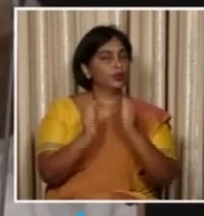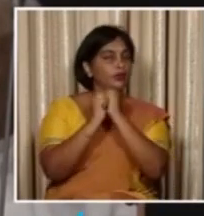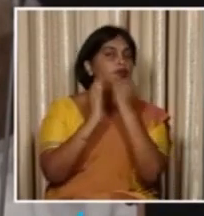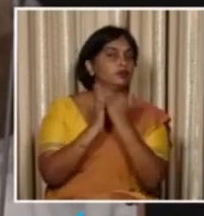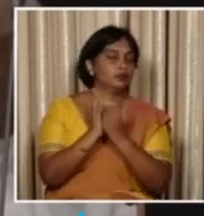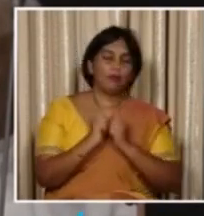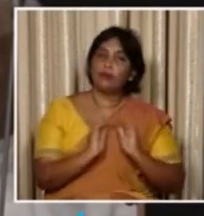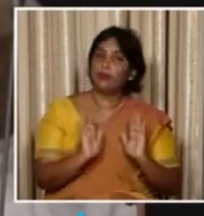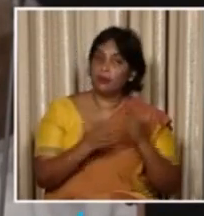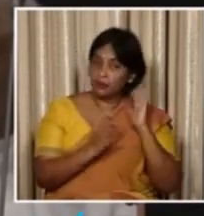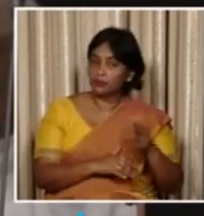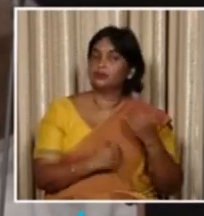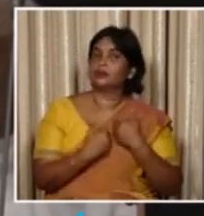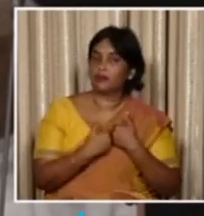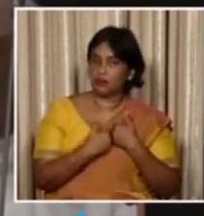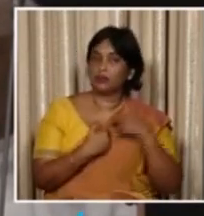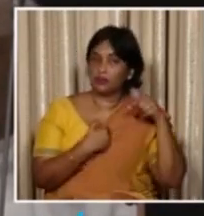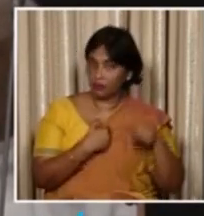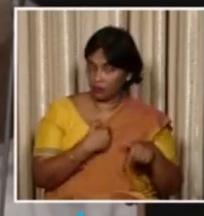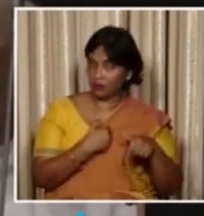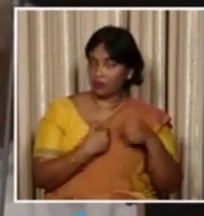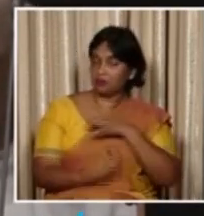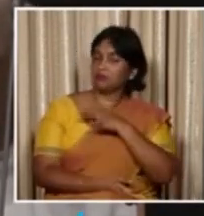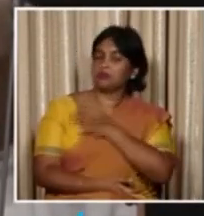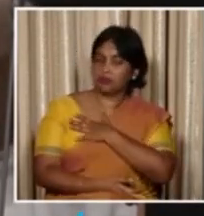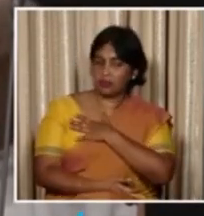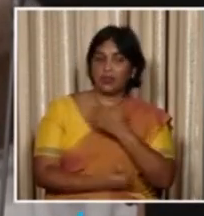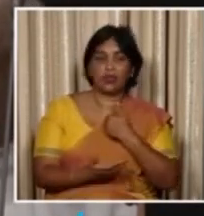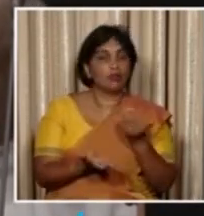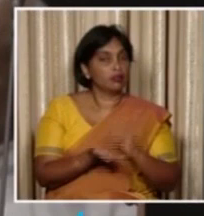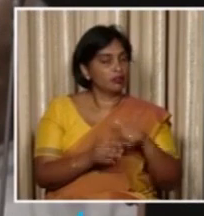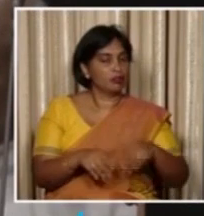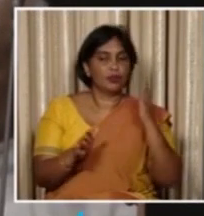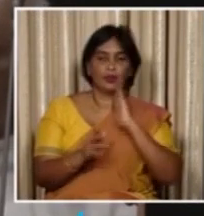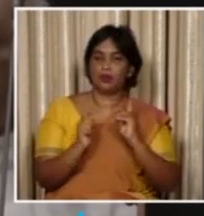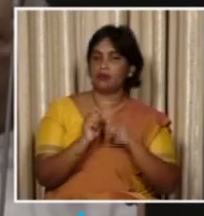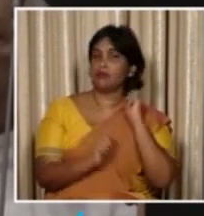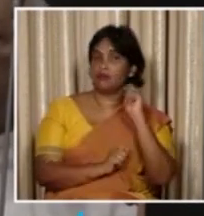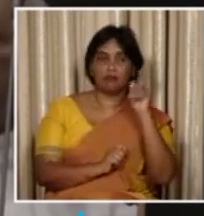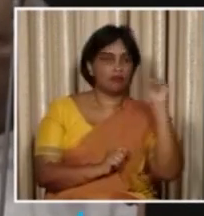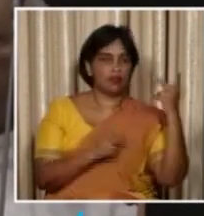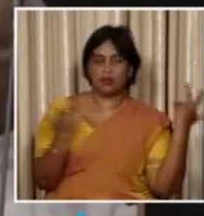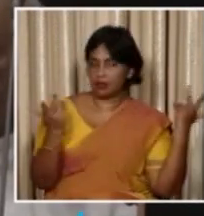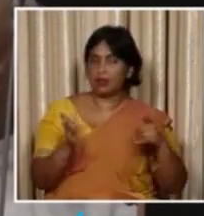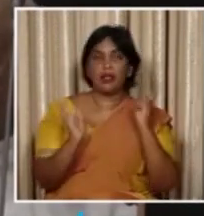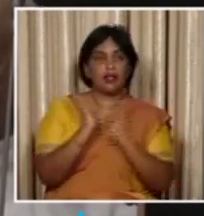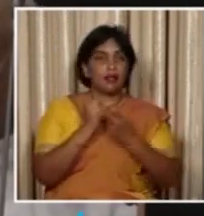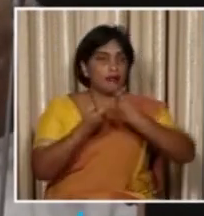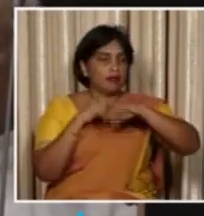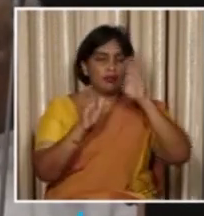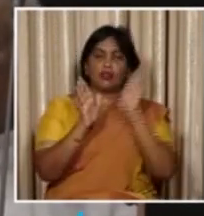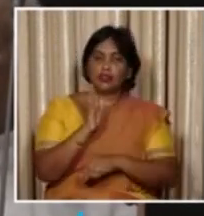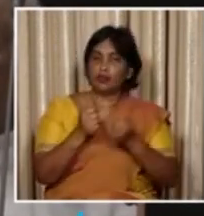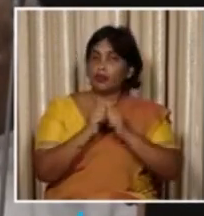වැඩපිළිවෙලක් ක්‍රියාත්මක කිරීමට අප අදටත් කරගත යුතුය. අප තවමත් විදේශ ණය ගෙවන්නේ නැහැ. ණය